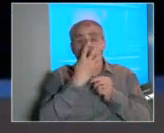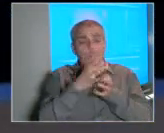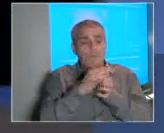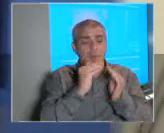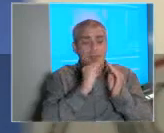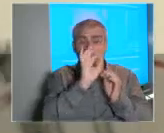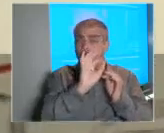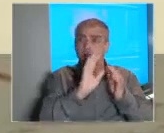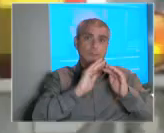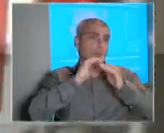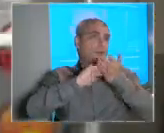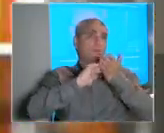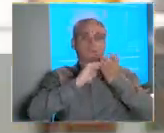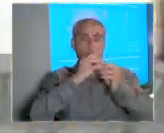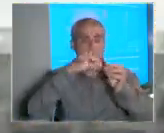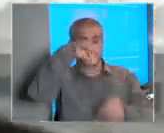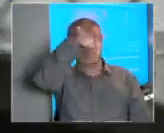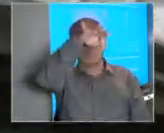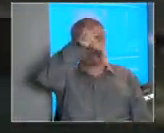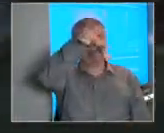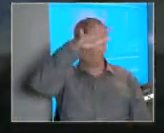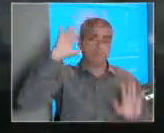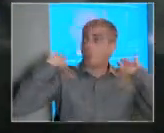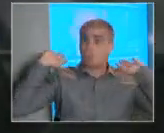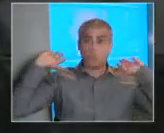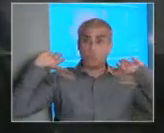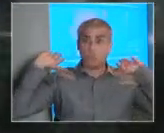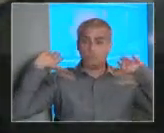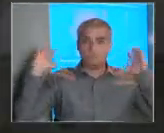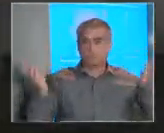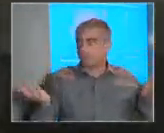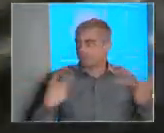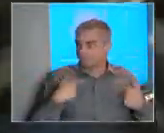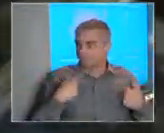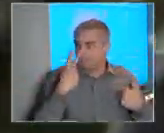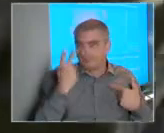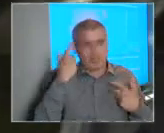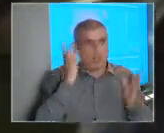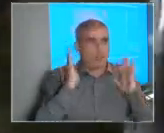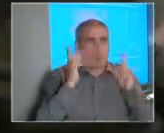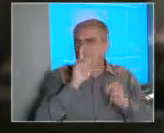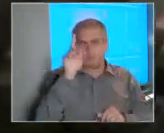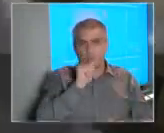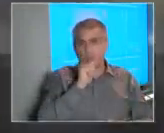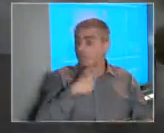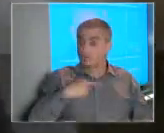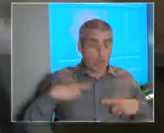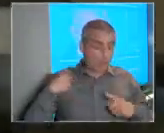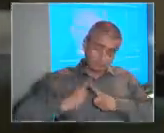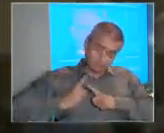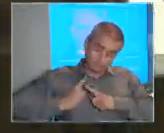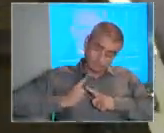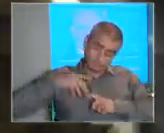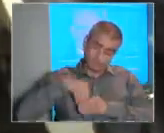מטר מהבית שלך, זרוק פתק בקופסה. אני לא יודע, לי זה נראה עיוולת. אני כל חיי הצבעתי